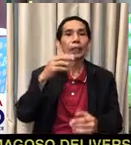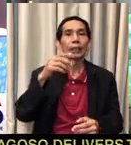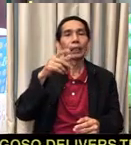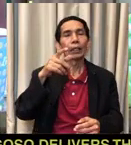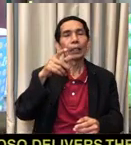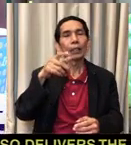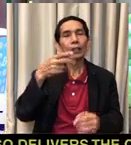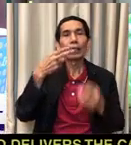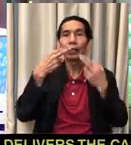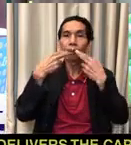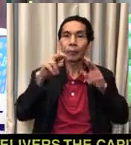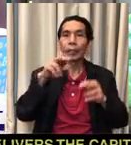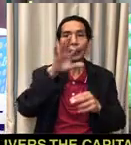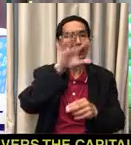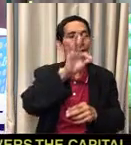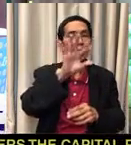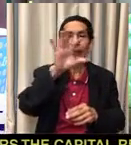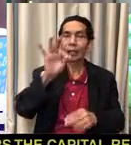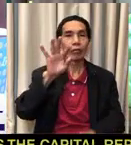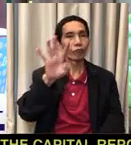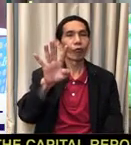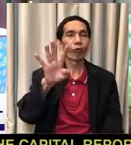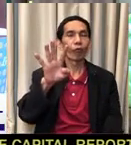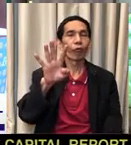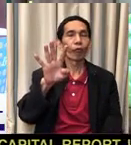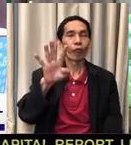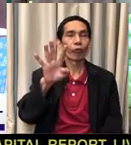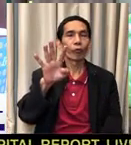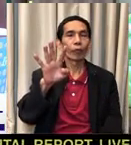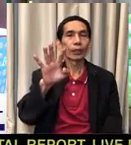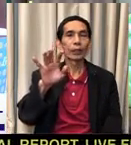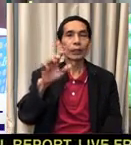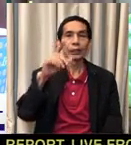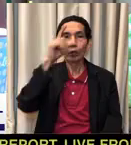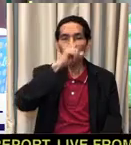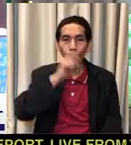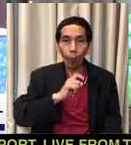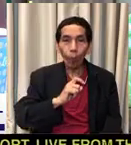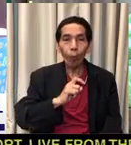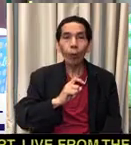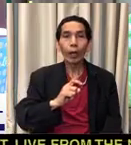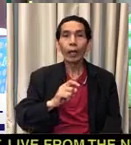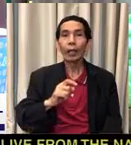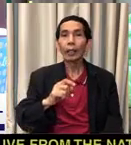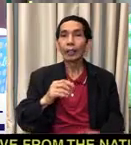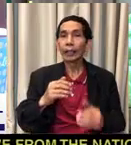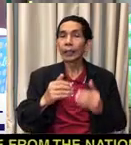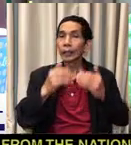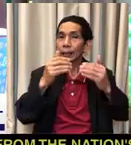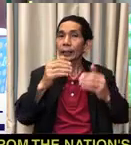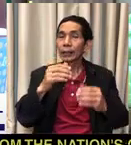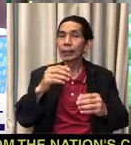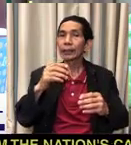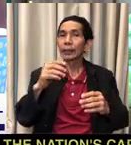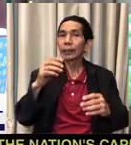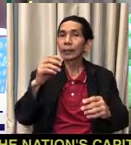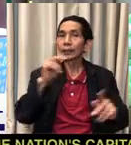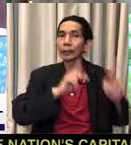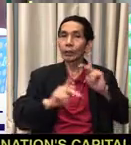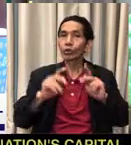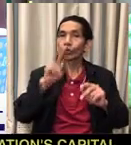Republic Act 9994. O, the senior, the expanded senior citizen act